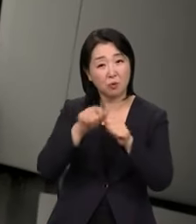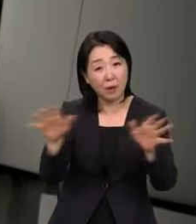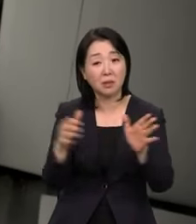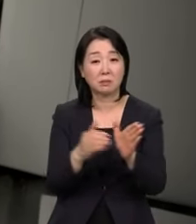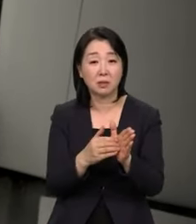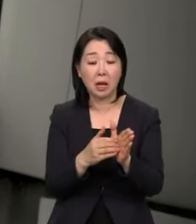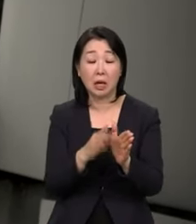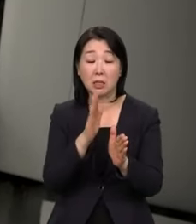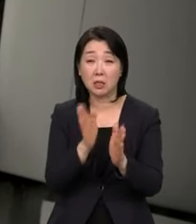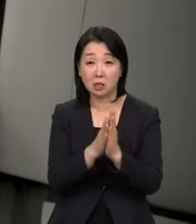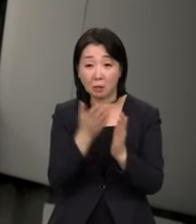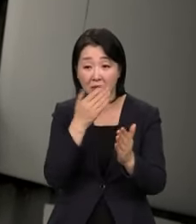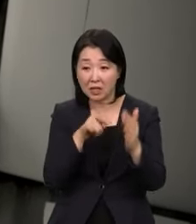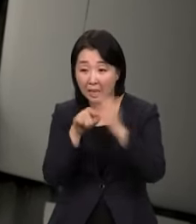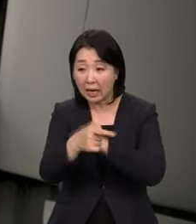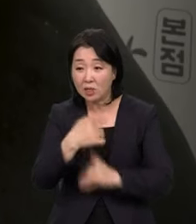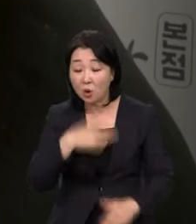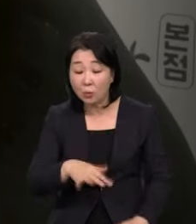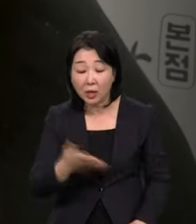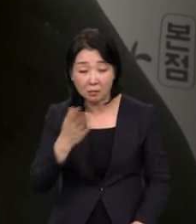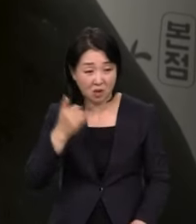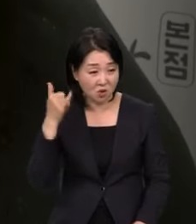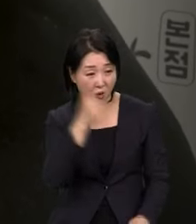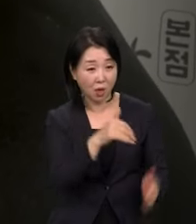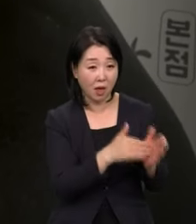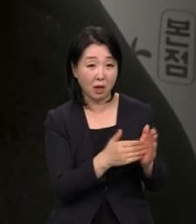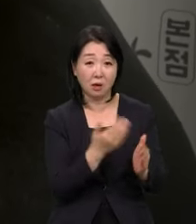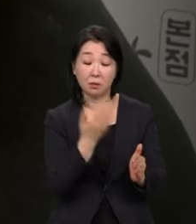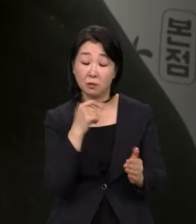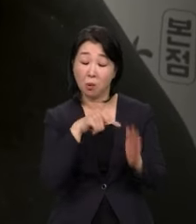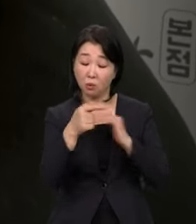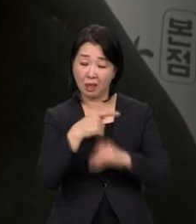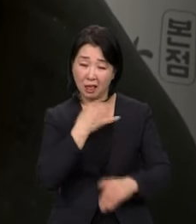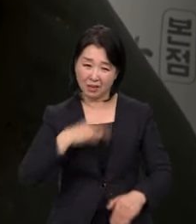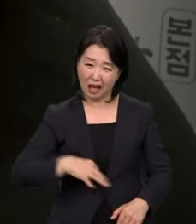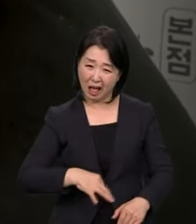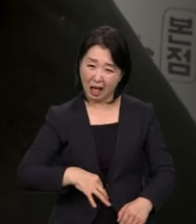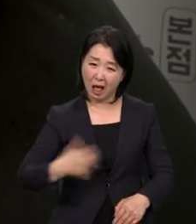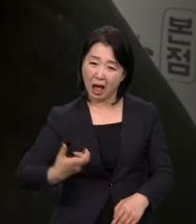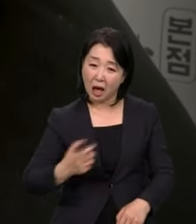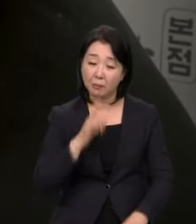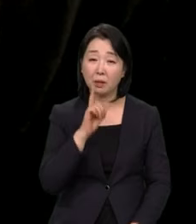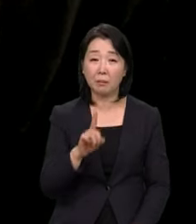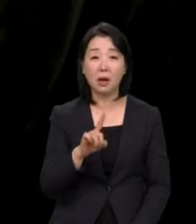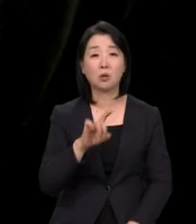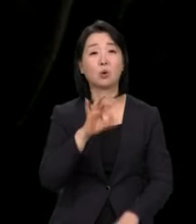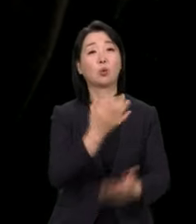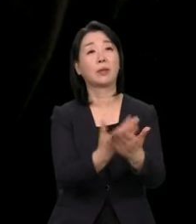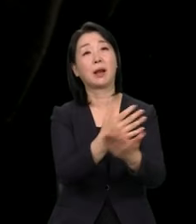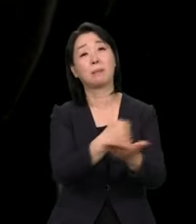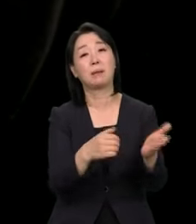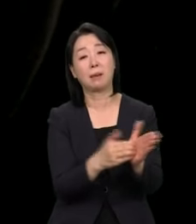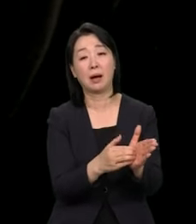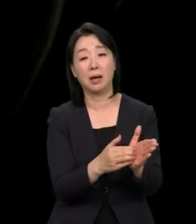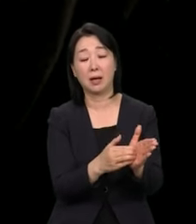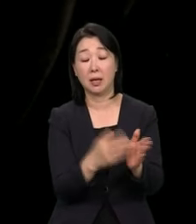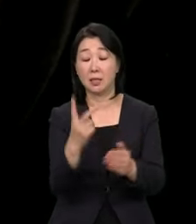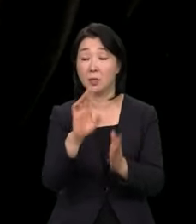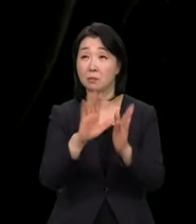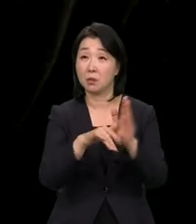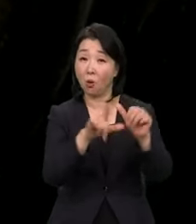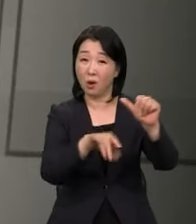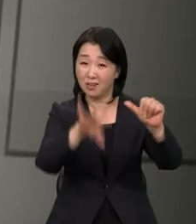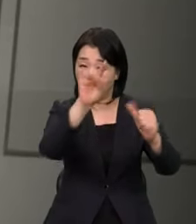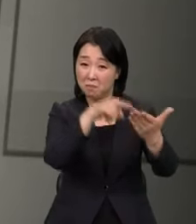실제 간 적 없으면서 식당에 전화해 음식 먹고 장염에 걸렸다고 돈을 뜯어냈습니다. 지난 2020년 5월